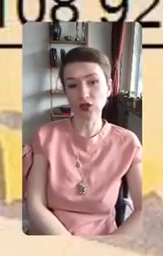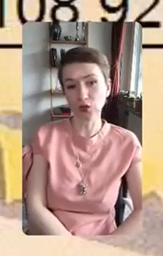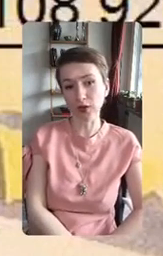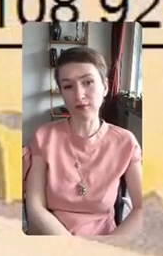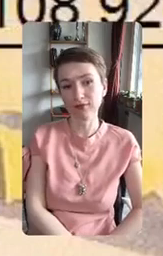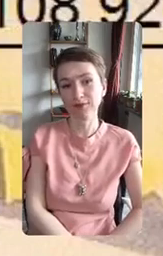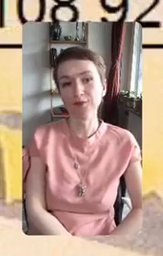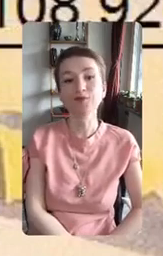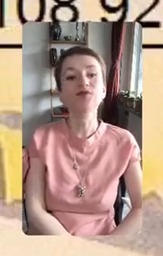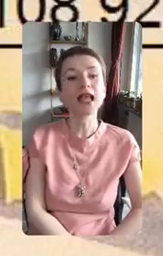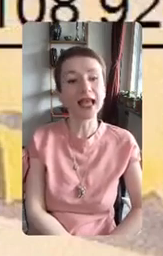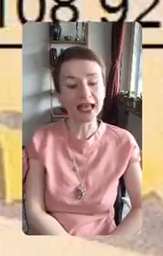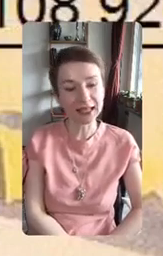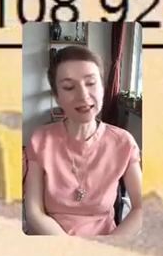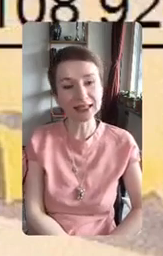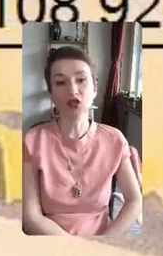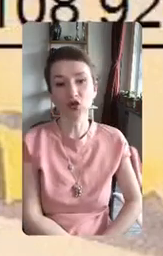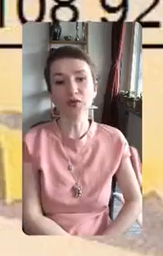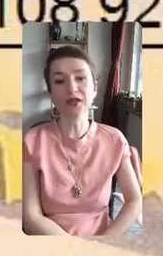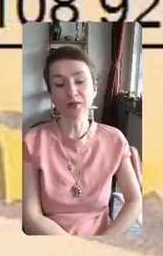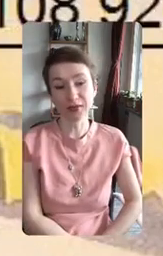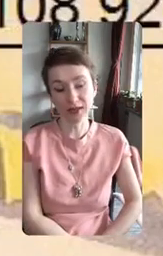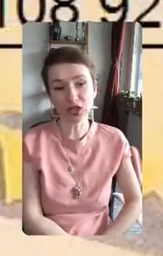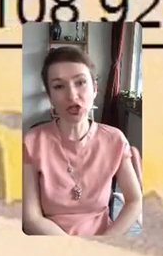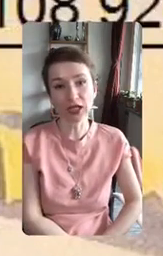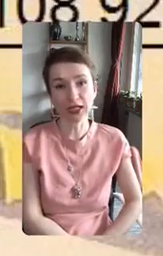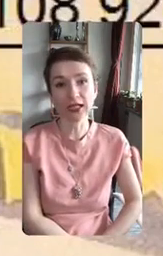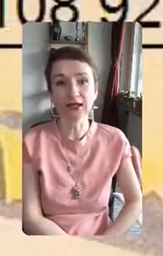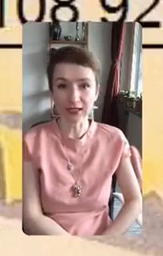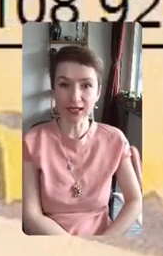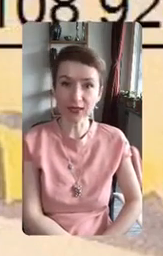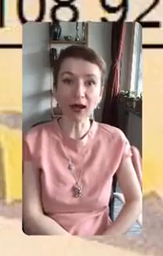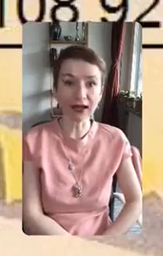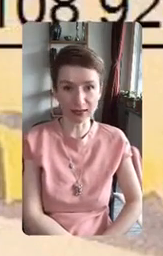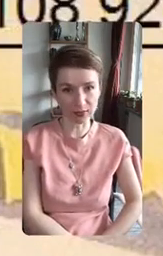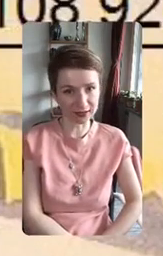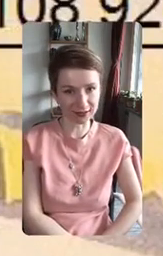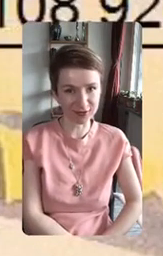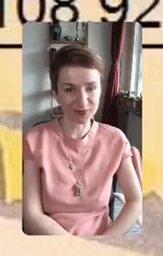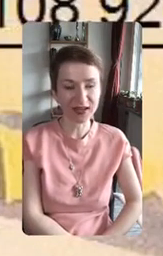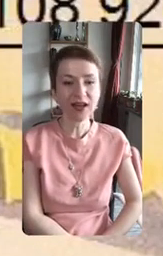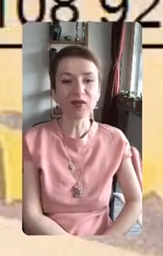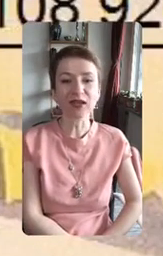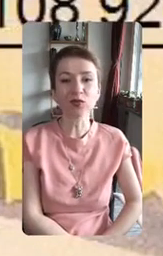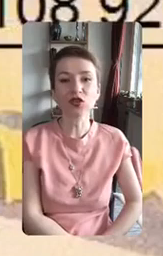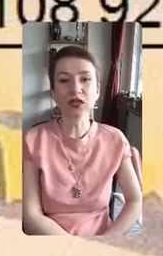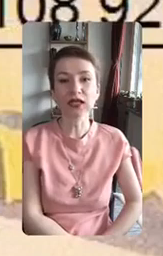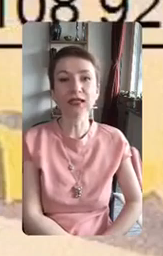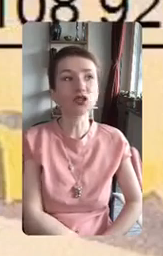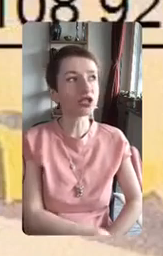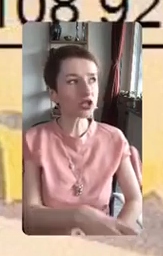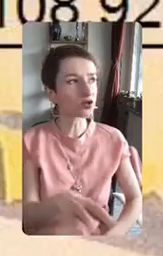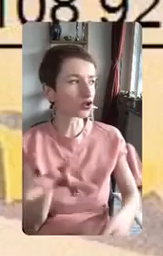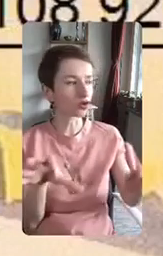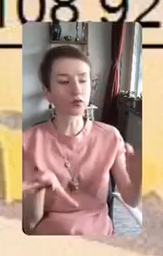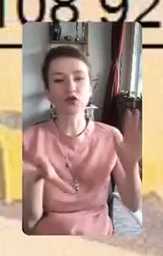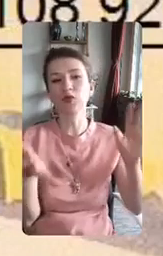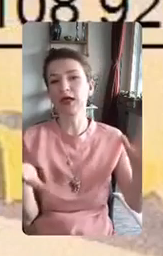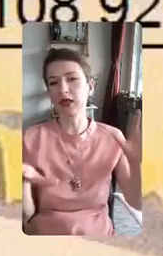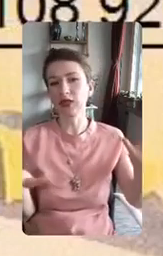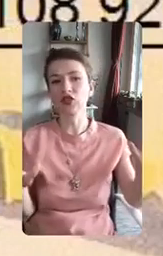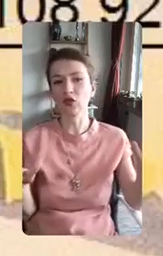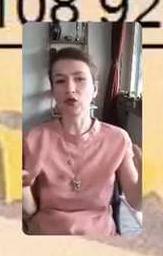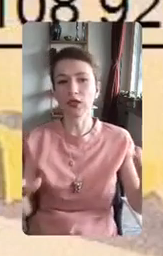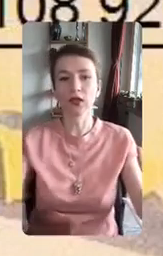дым из трубы. Это в стокгольмском пейзаже и росла сама Эльза Бесков. Потому что сейчас у нас